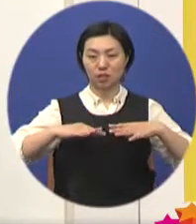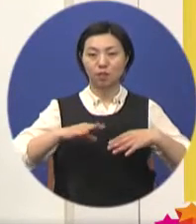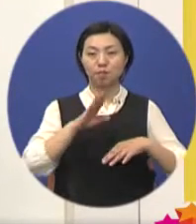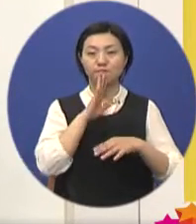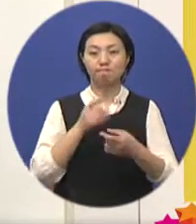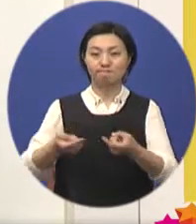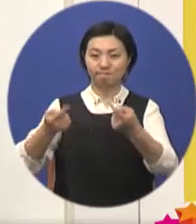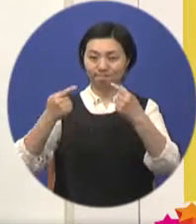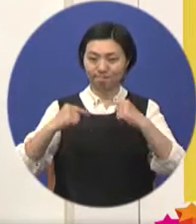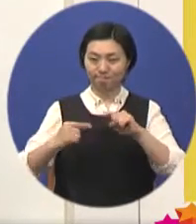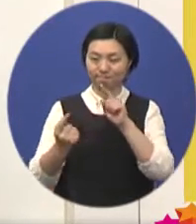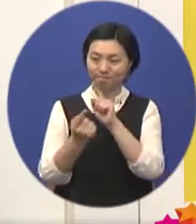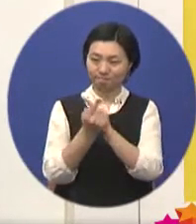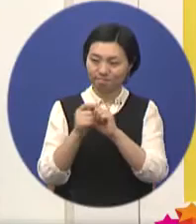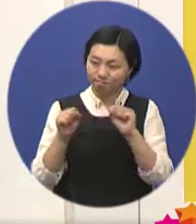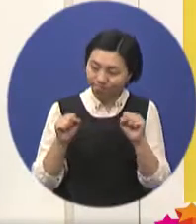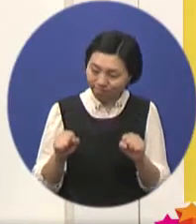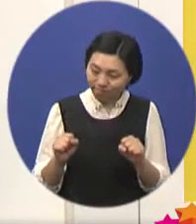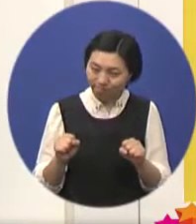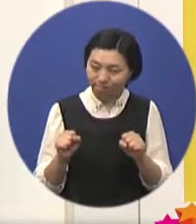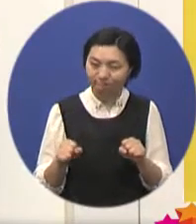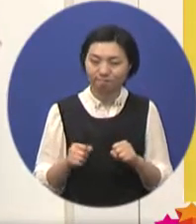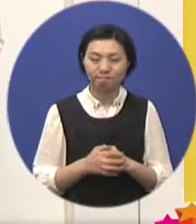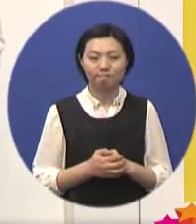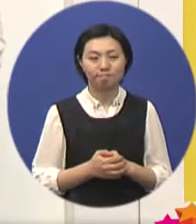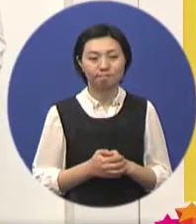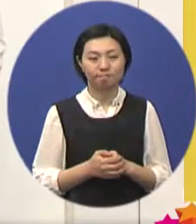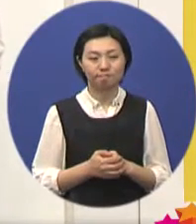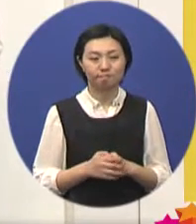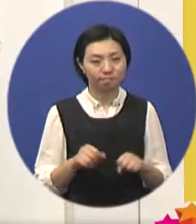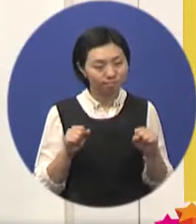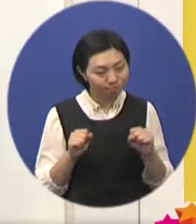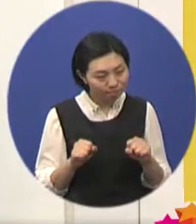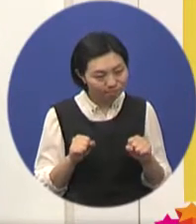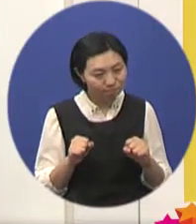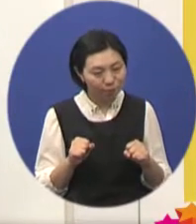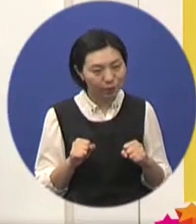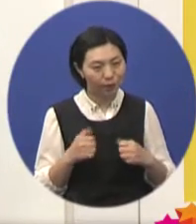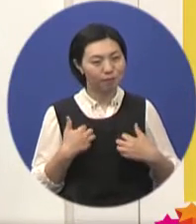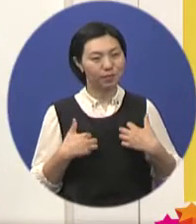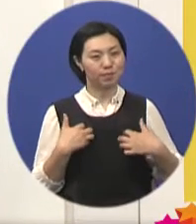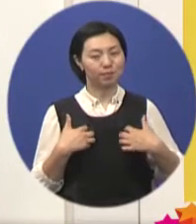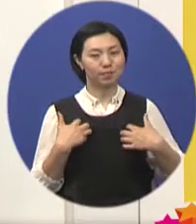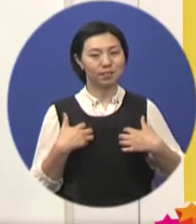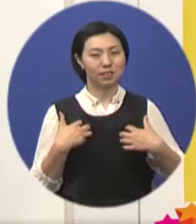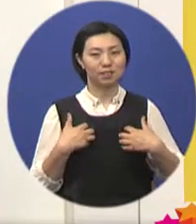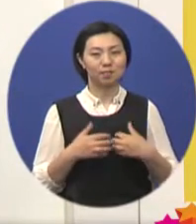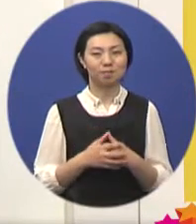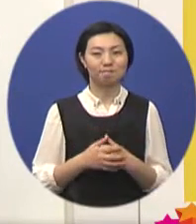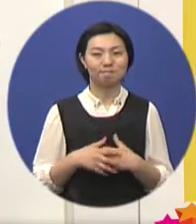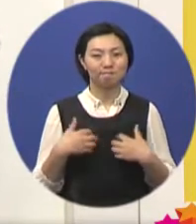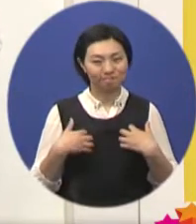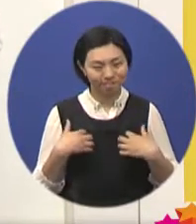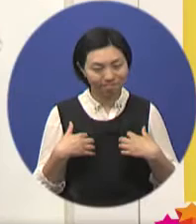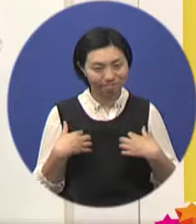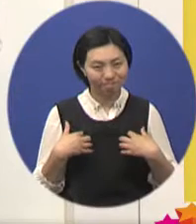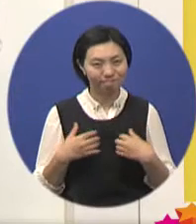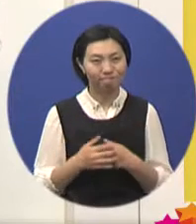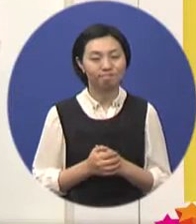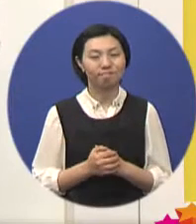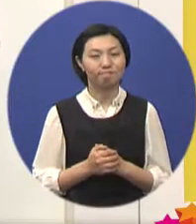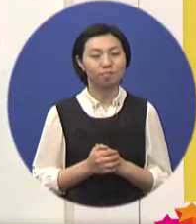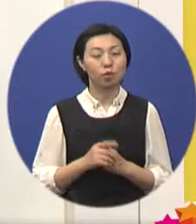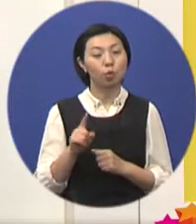참여자 만나볼까요? 네. 네, 안녕하세요. 어서 오세요. 안녕하세요. 반갑습니다. 예, 반갑습니다.